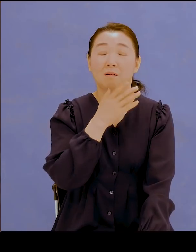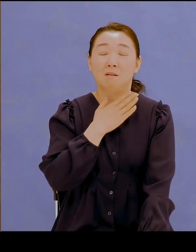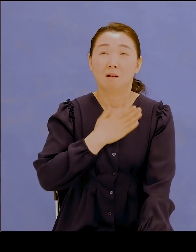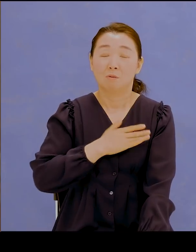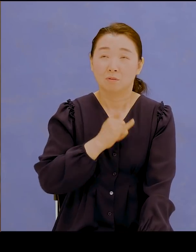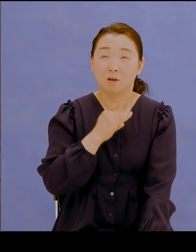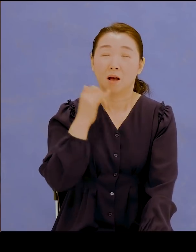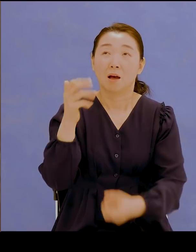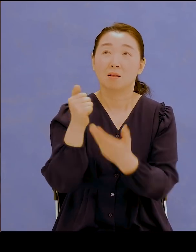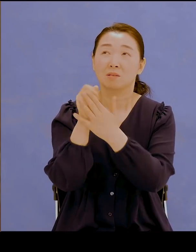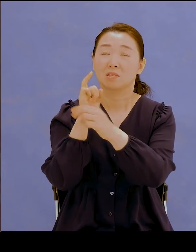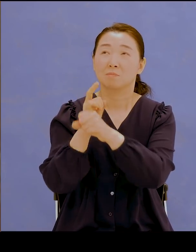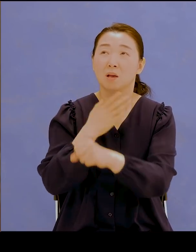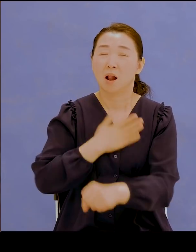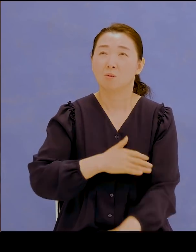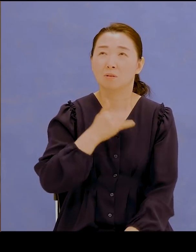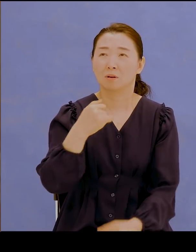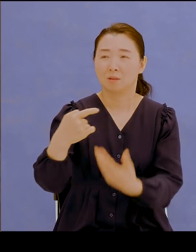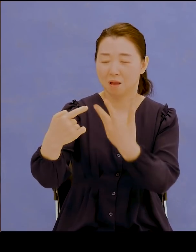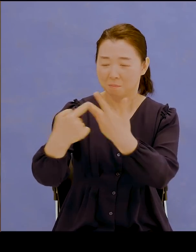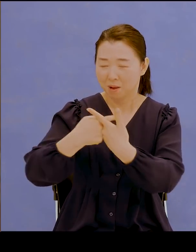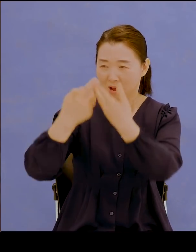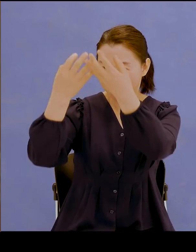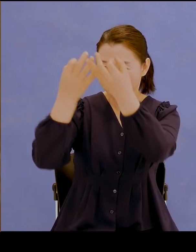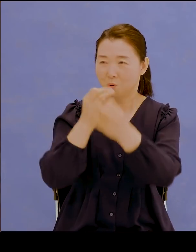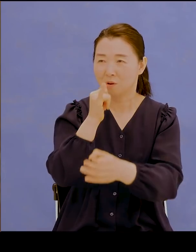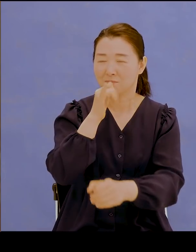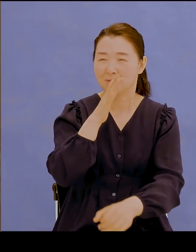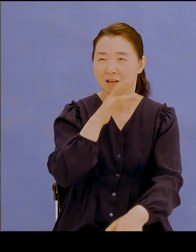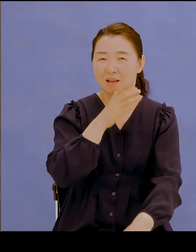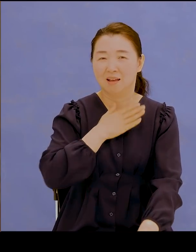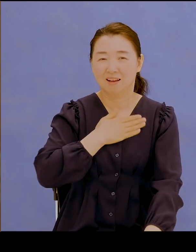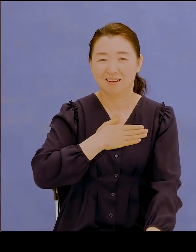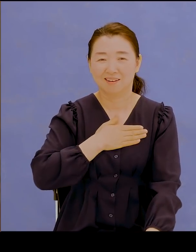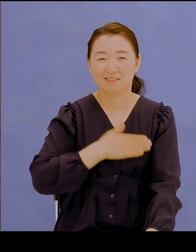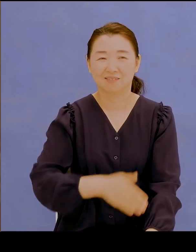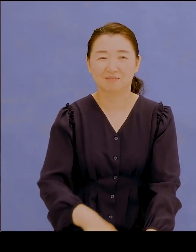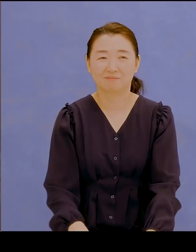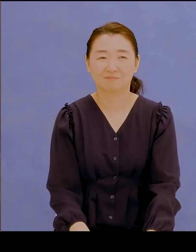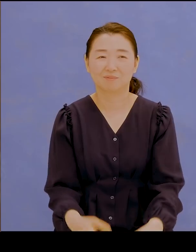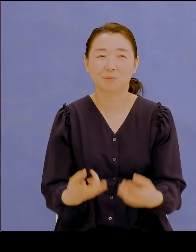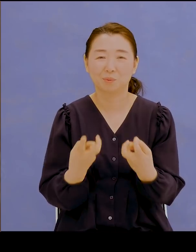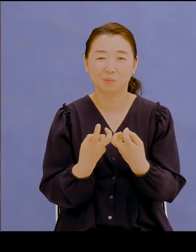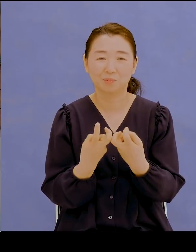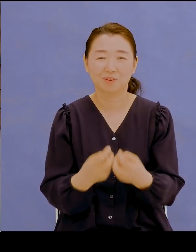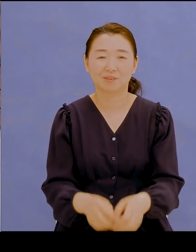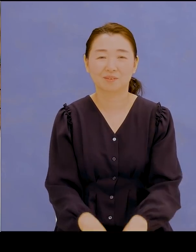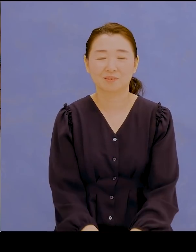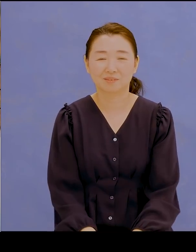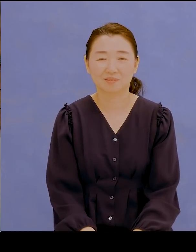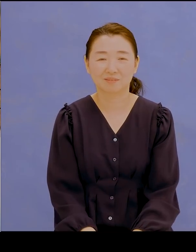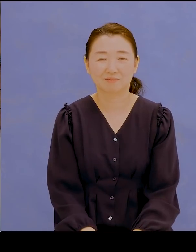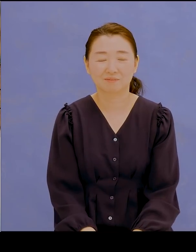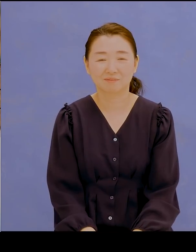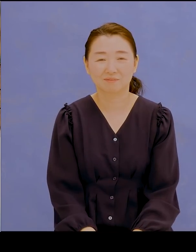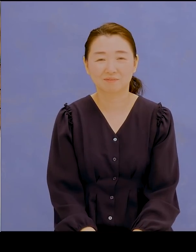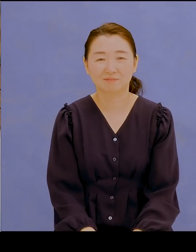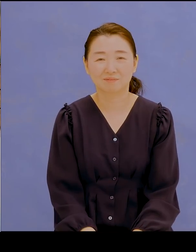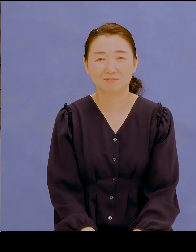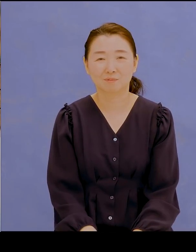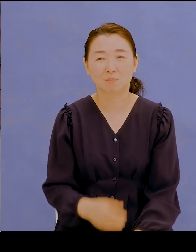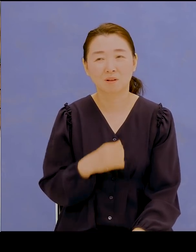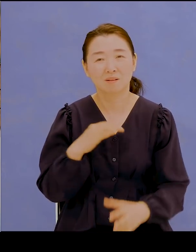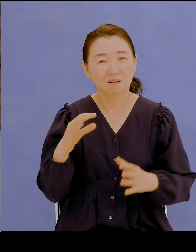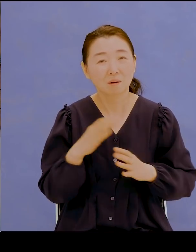미쳤다. 지금 다 듣고 계신다. 다 보고 계셨다. 그래서 어떡하냐. 이제 너무